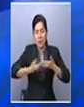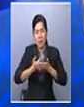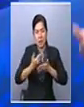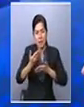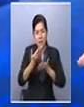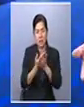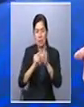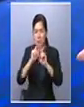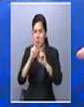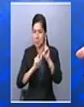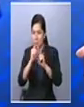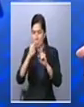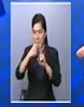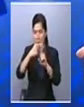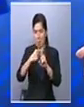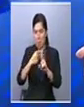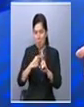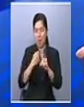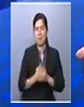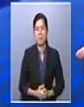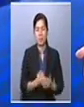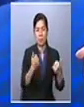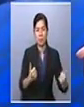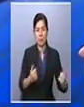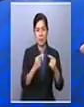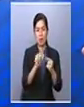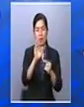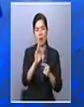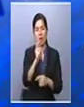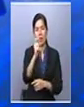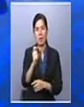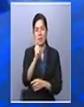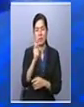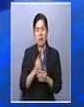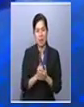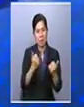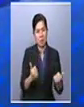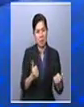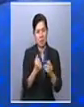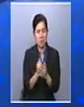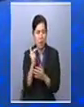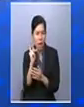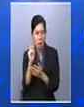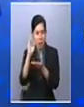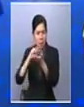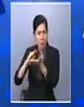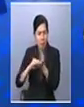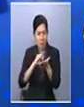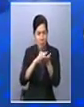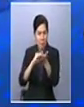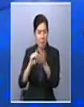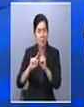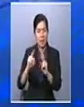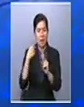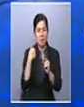เชื่อมโยงเข้ามาในบรรยากาศการลงทุนในเอเชียเช้าวันนี้นะคะจะเห็นได้ว่าแต่ละตลาดนั้นซึมซับข่าวที่แตกต่างกันไปอย่างตลาดหุ้นจีนเองนะคะ